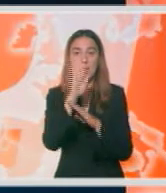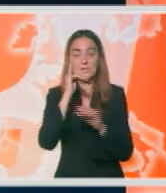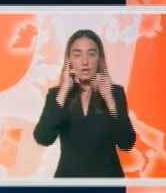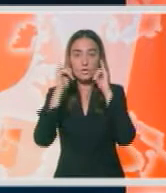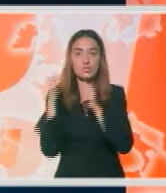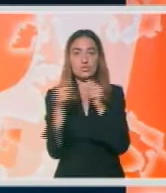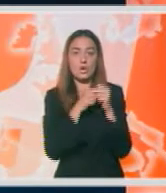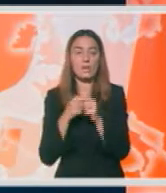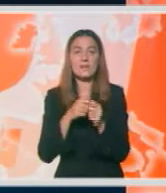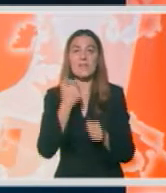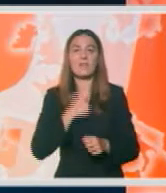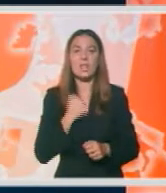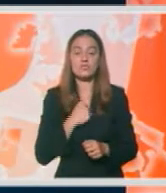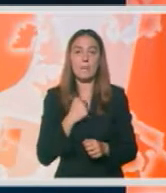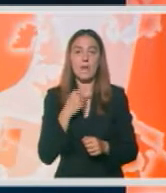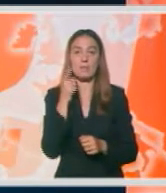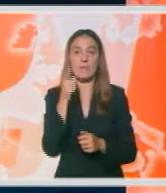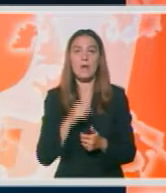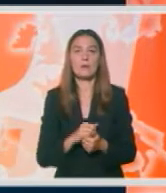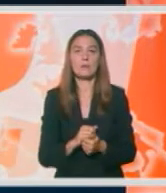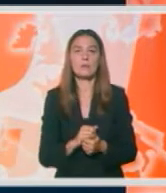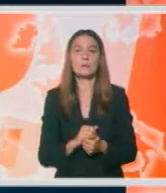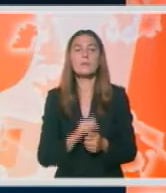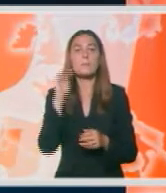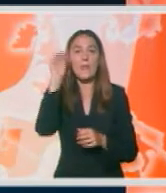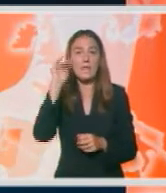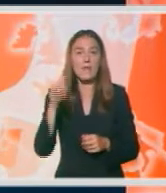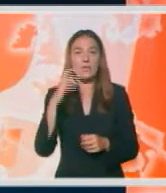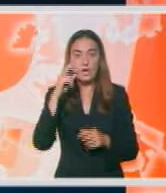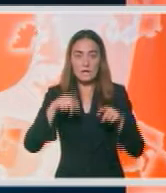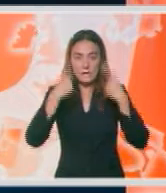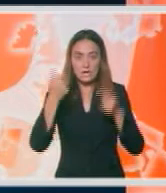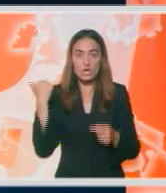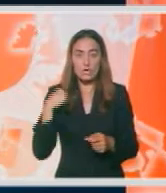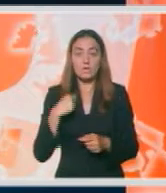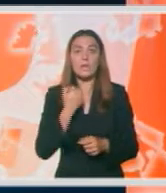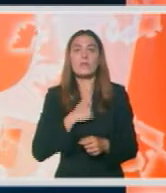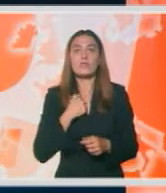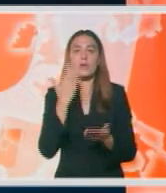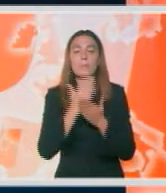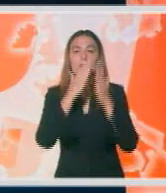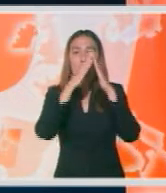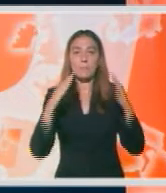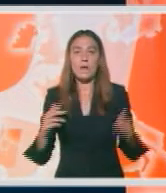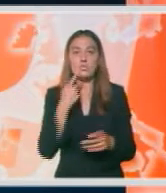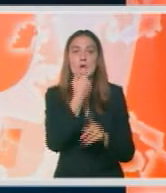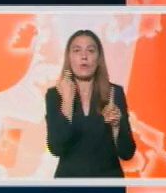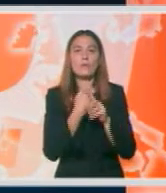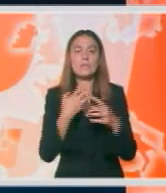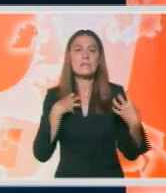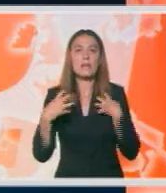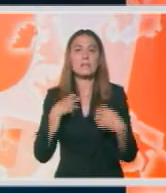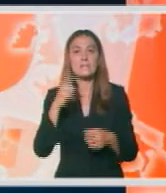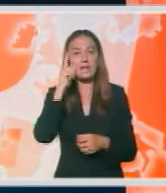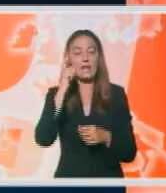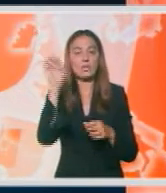turističke organizacije Vrnjačke banje Goran Karavesović najavio je da će sledeće godine Vrnjačka banja biti domaćin konvencije karnevalskih